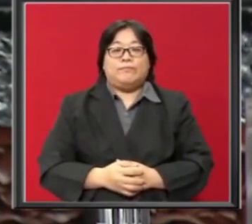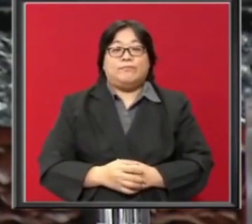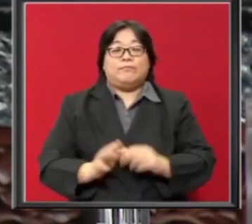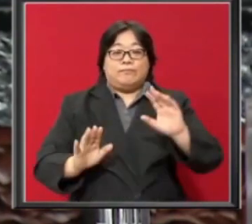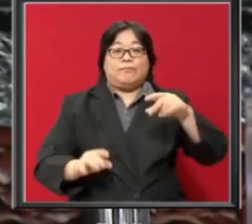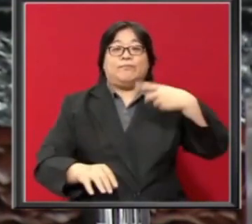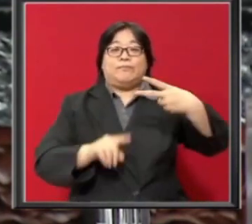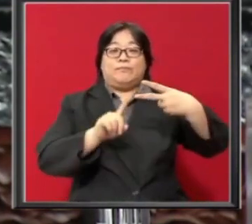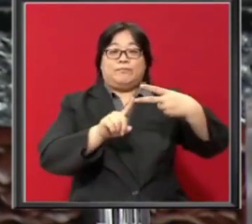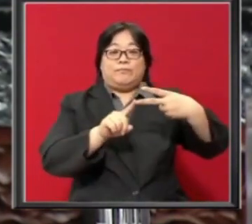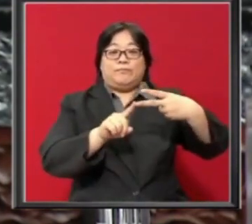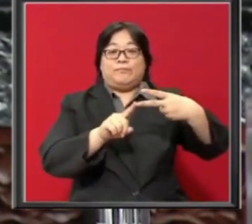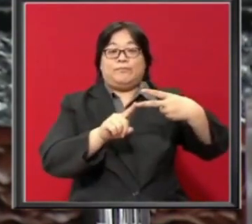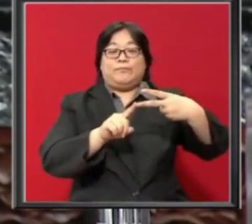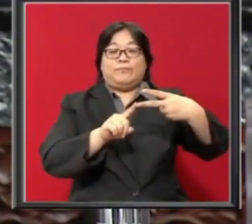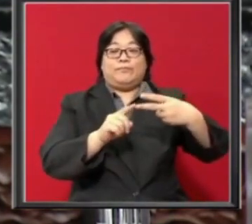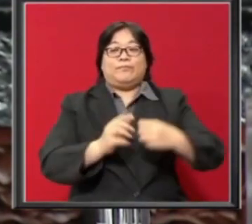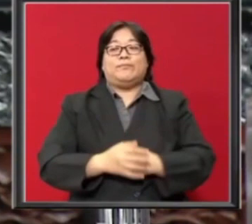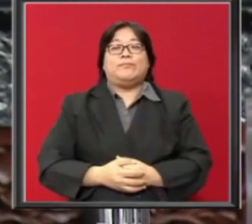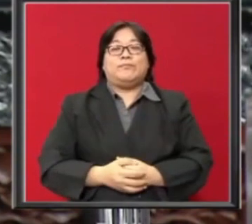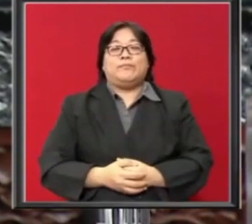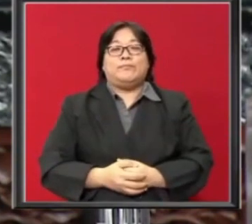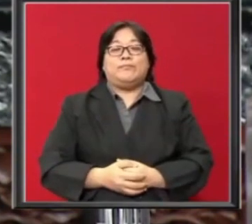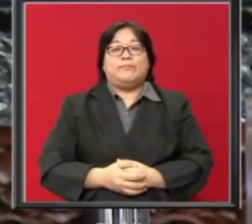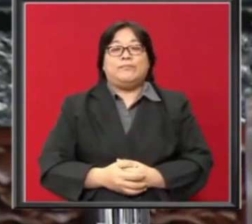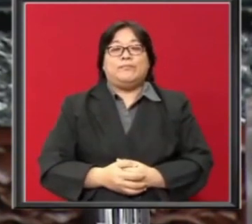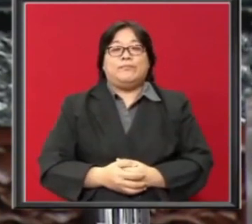Hai yang kedua ialah